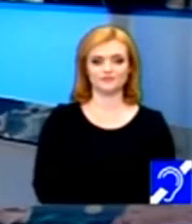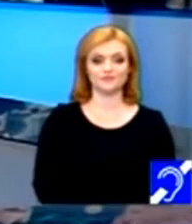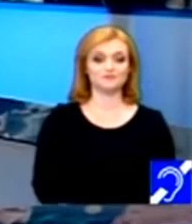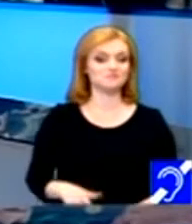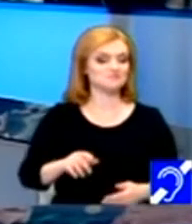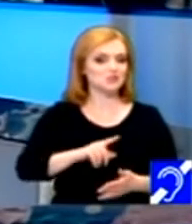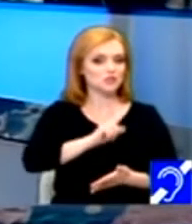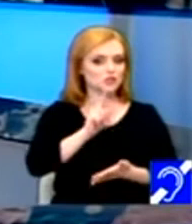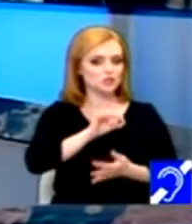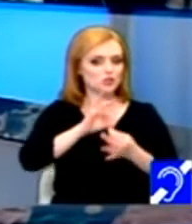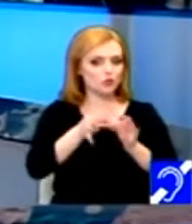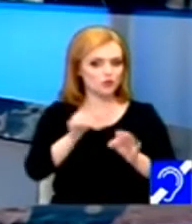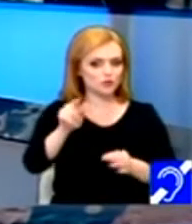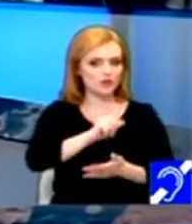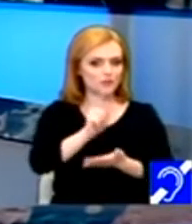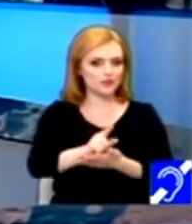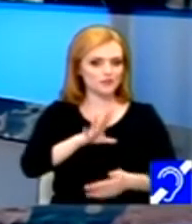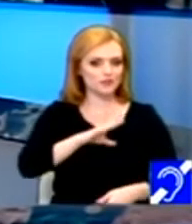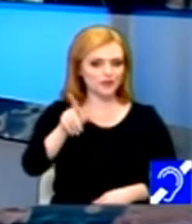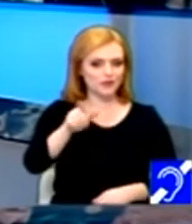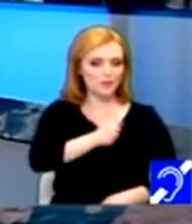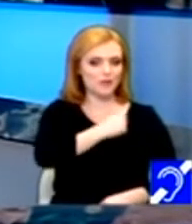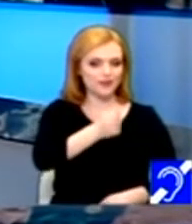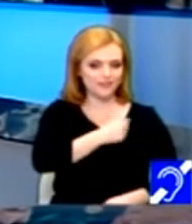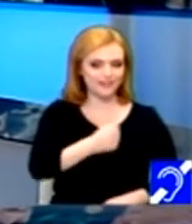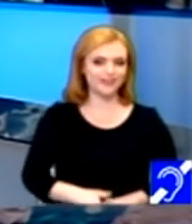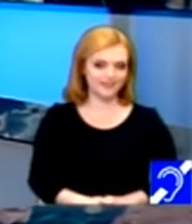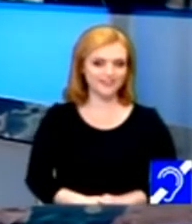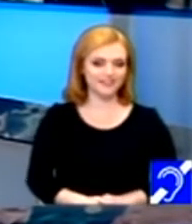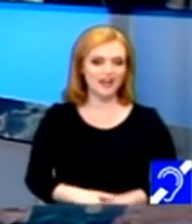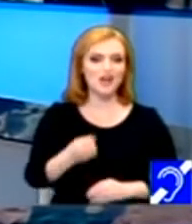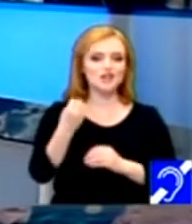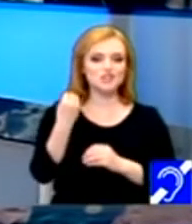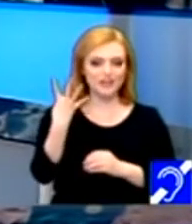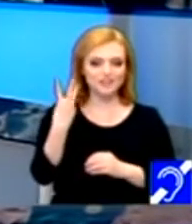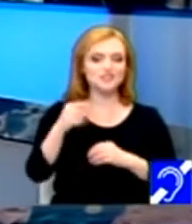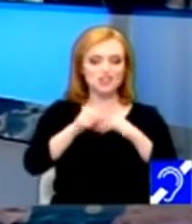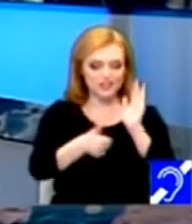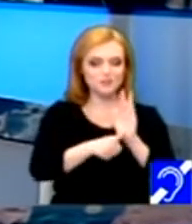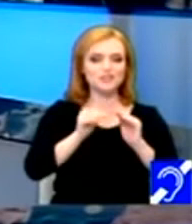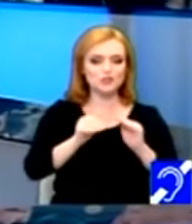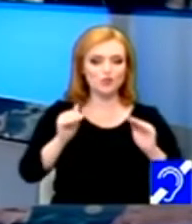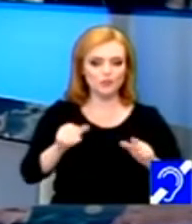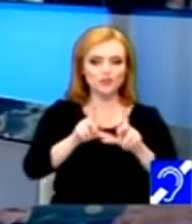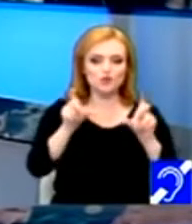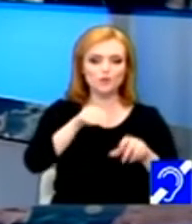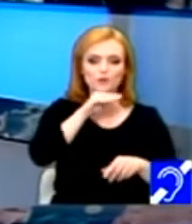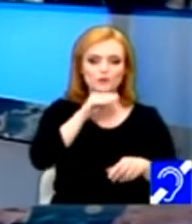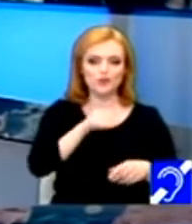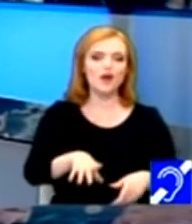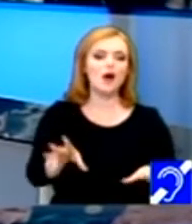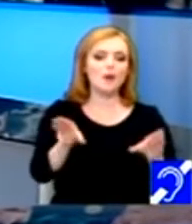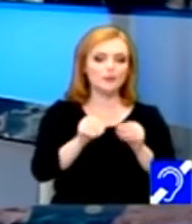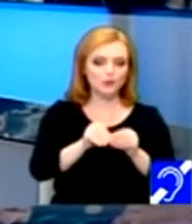Misiune dificilă, dar și savuroasă la Batalionul 22 de menținerea păcii. 16 elevi din școlile profesionale, coordonați de un